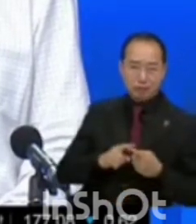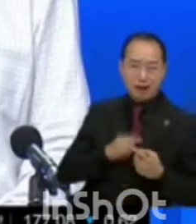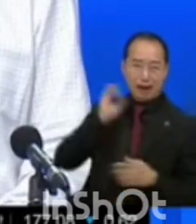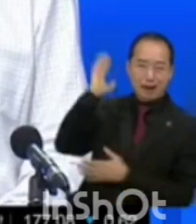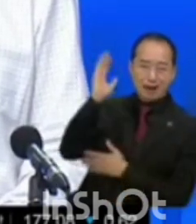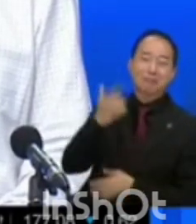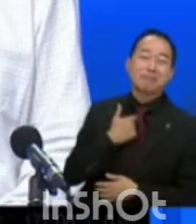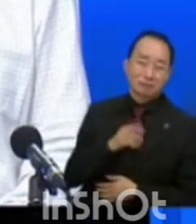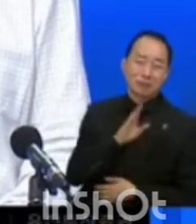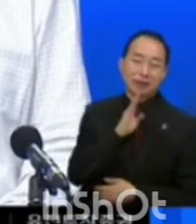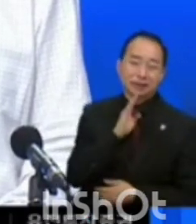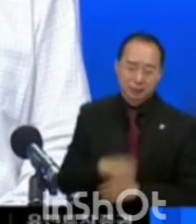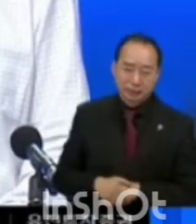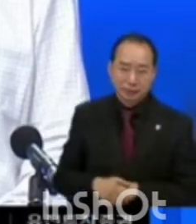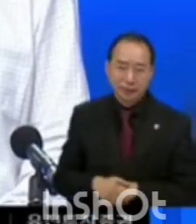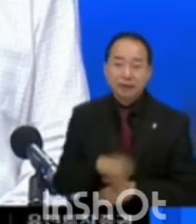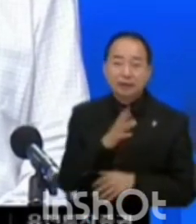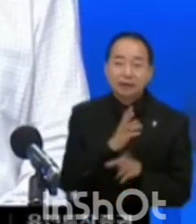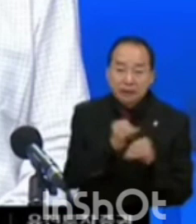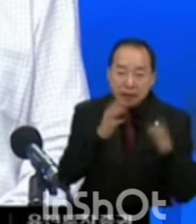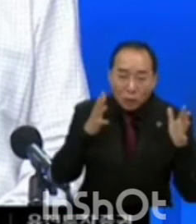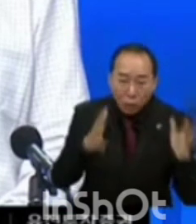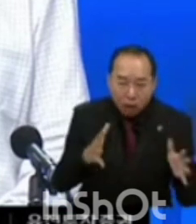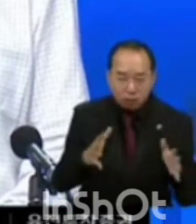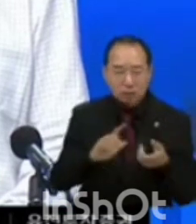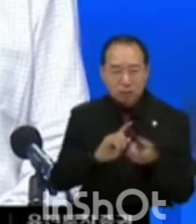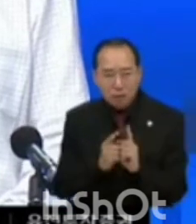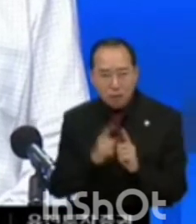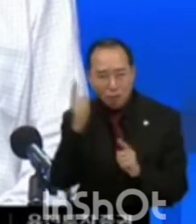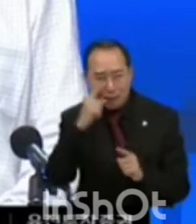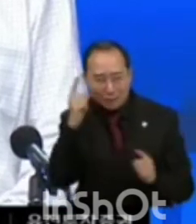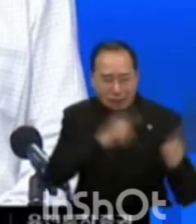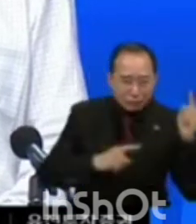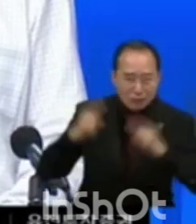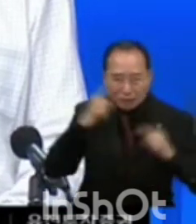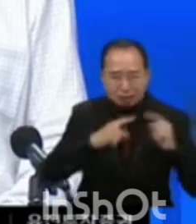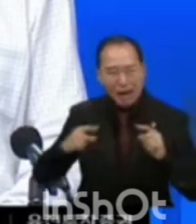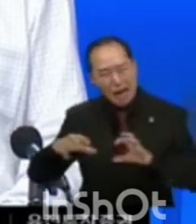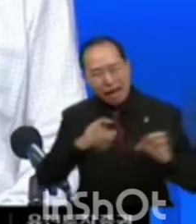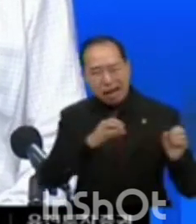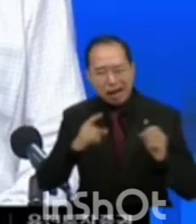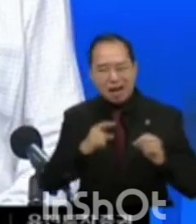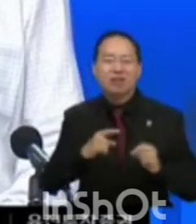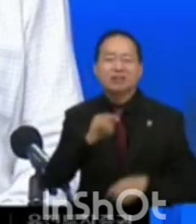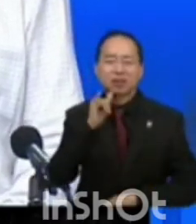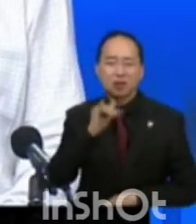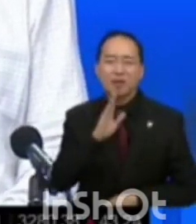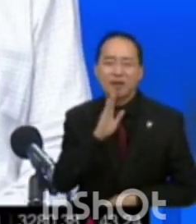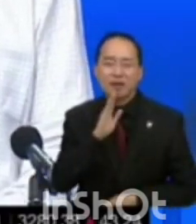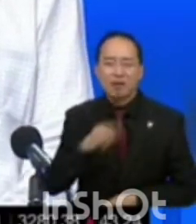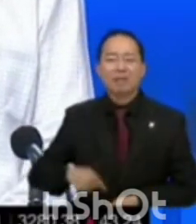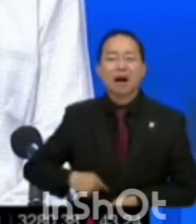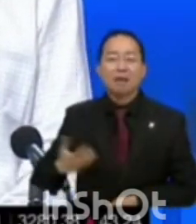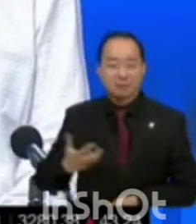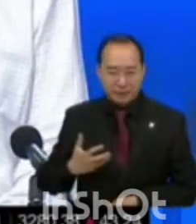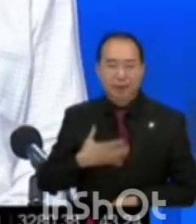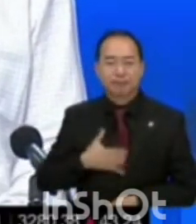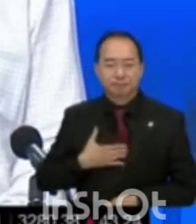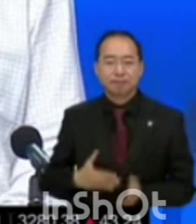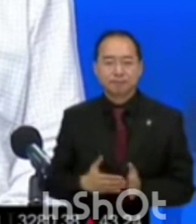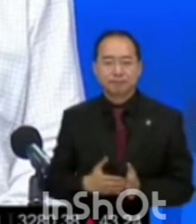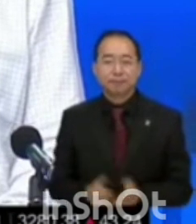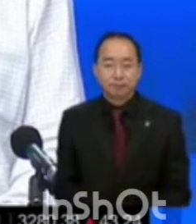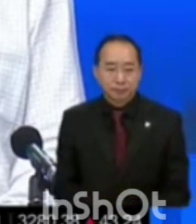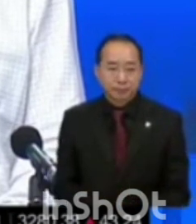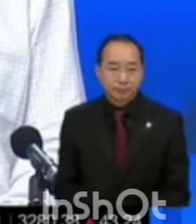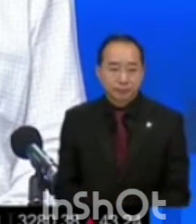표현했고요. 그런 기간 동안에 서로에게 상처를 주고받았다는 것, 이것은 가슴 아프게 생각합니다. 예,